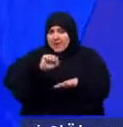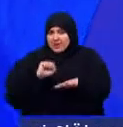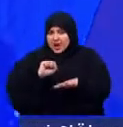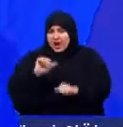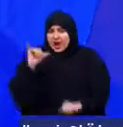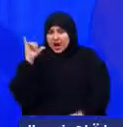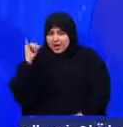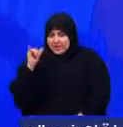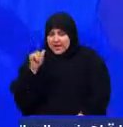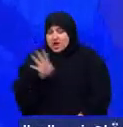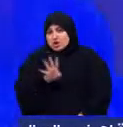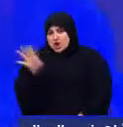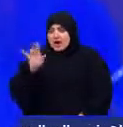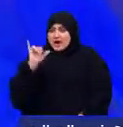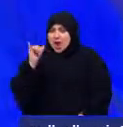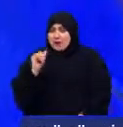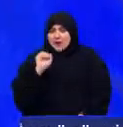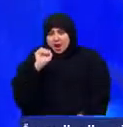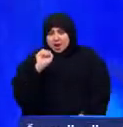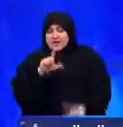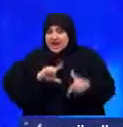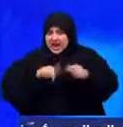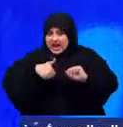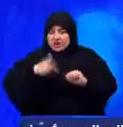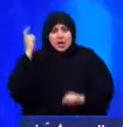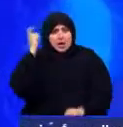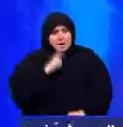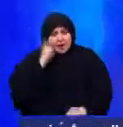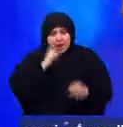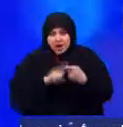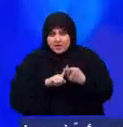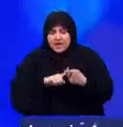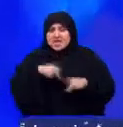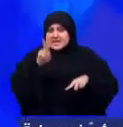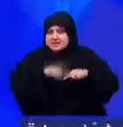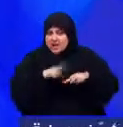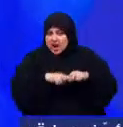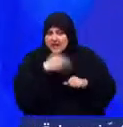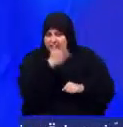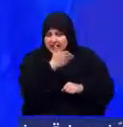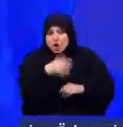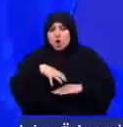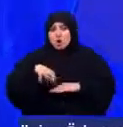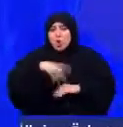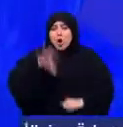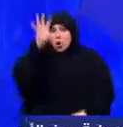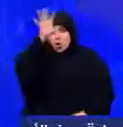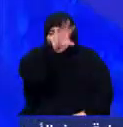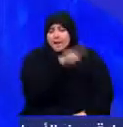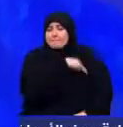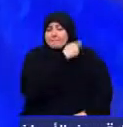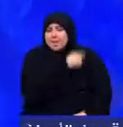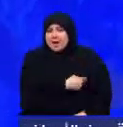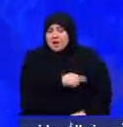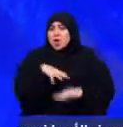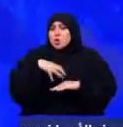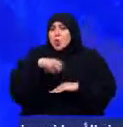المنطقة في الشرق الأوسط، في الخليج كالإمارات كإسرائيل، وفي الدول الأوروبية كمالطا كغيرها من